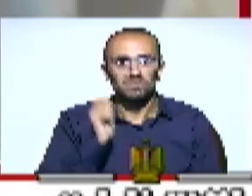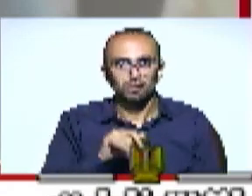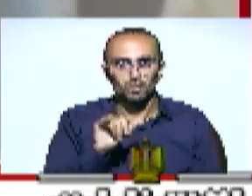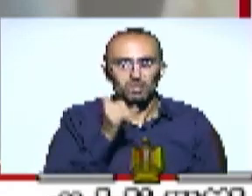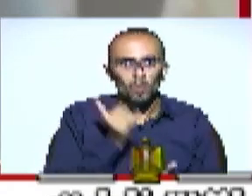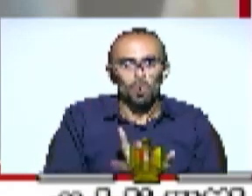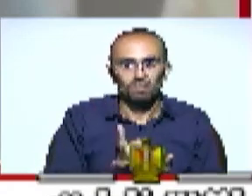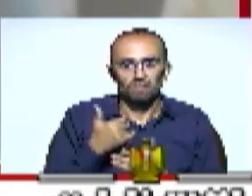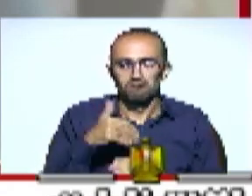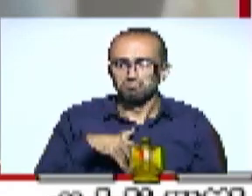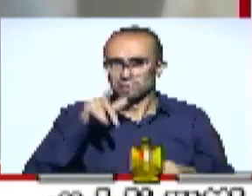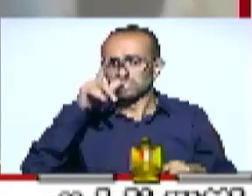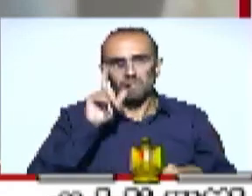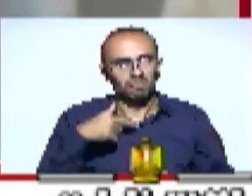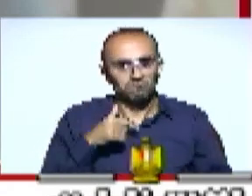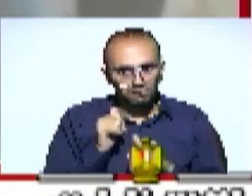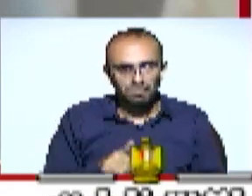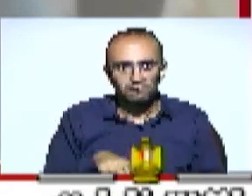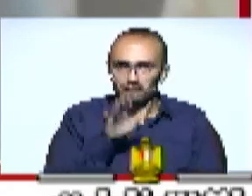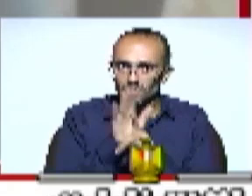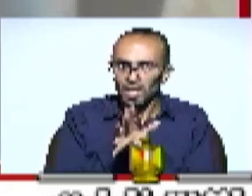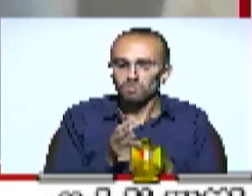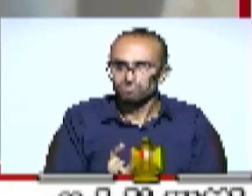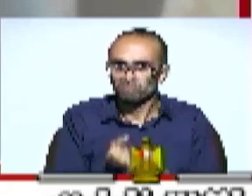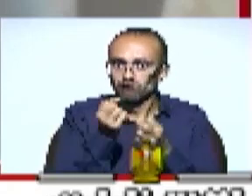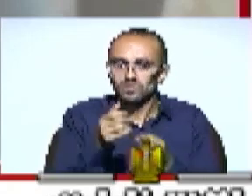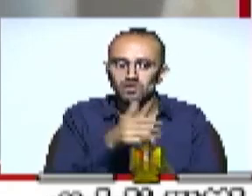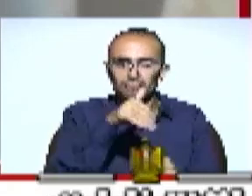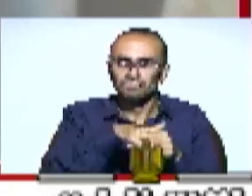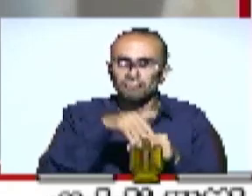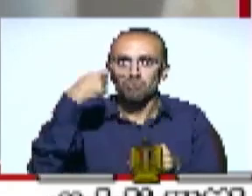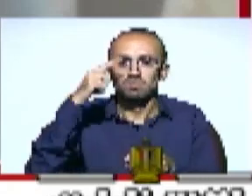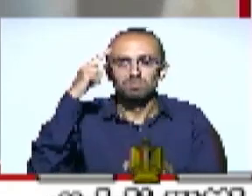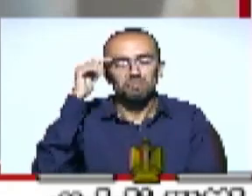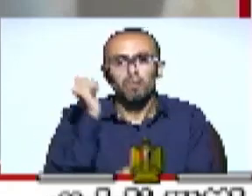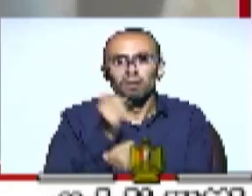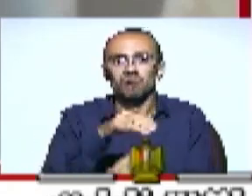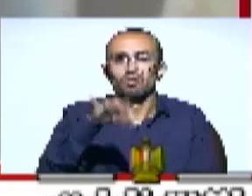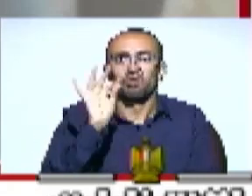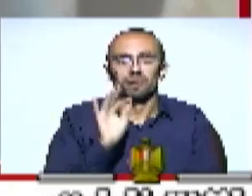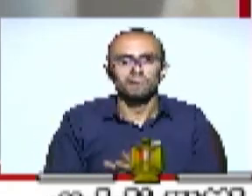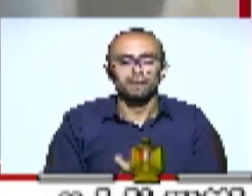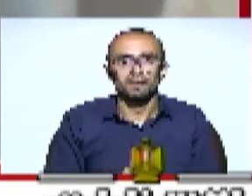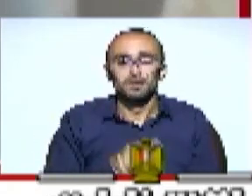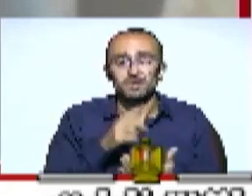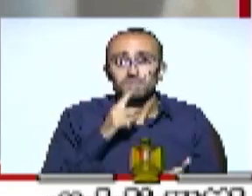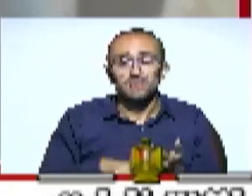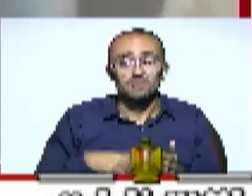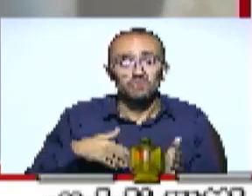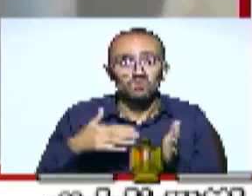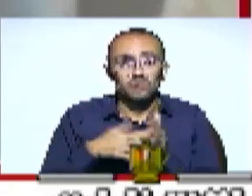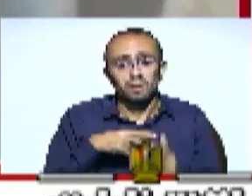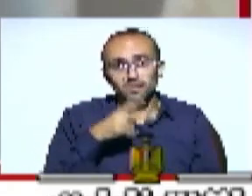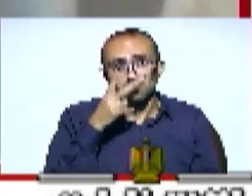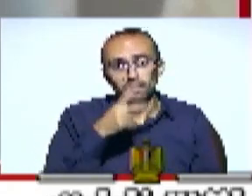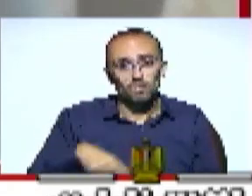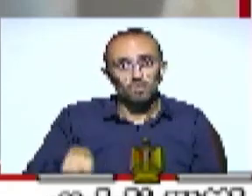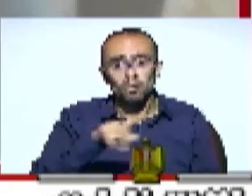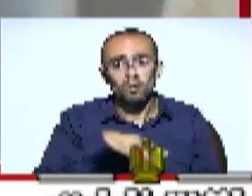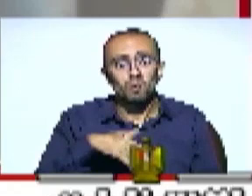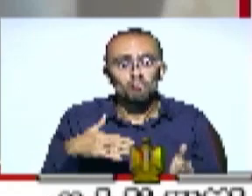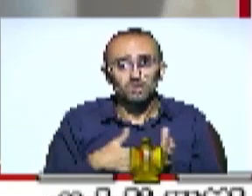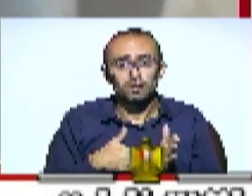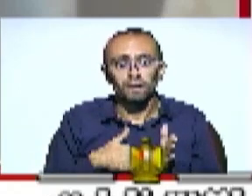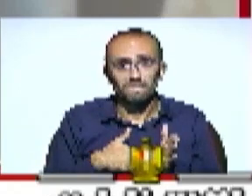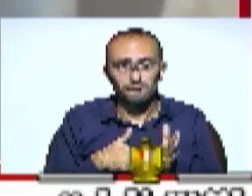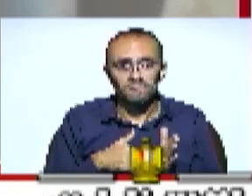ينزل ويخليها تؤدي صوتها وتختار رئيسها بكل أريحية. كمان عايز أقول والله الموظفين المكلفين